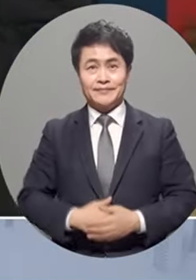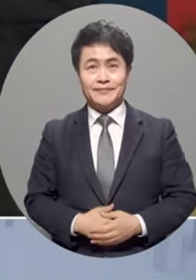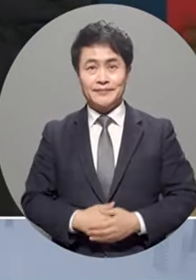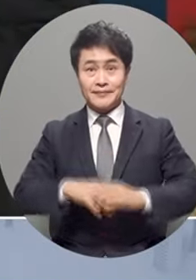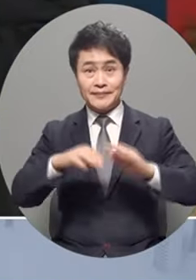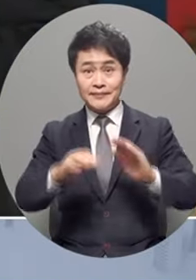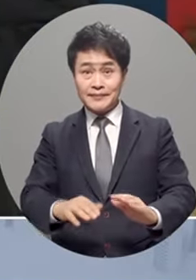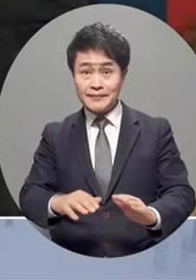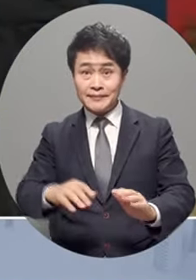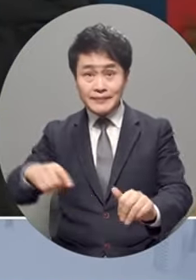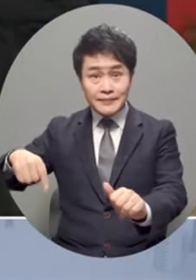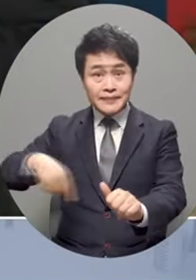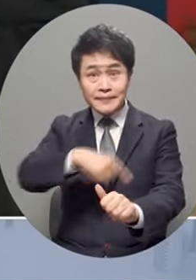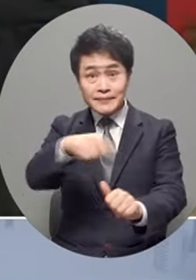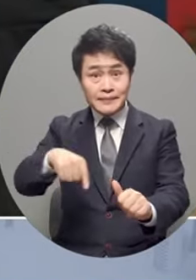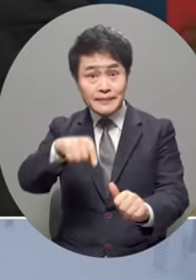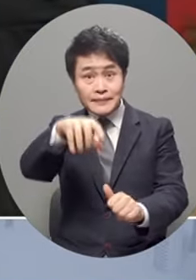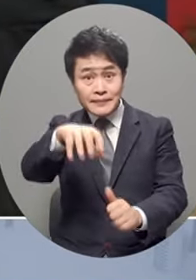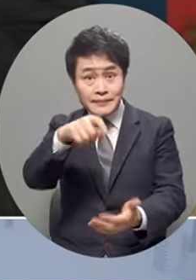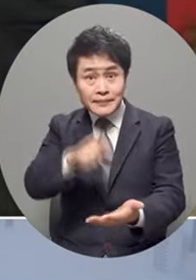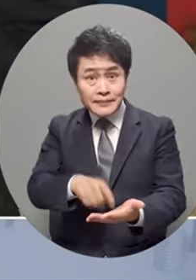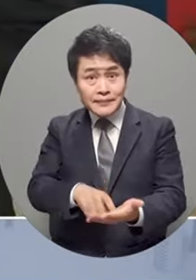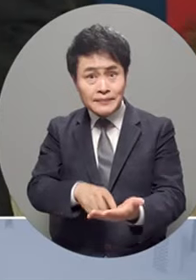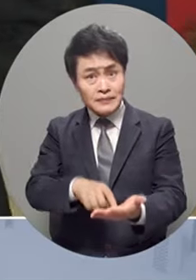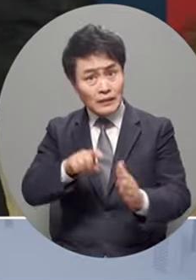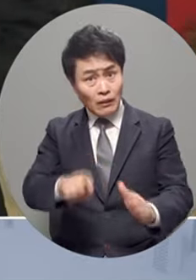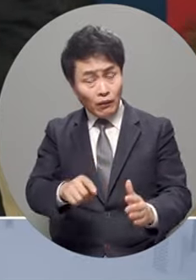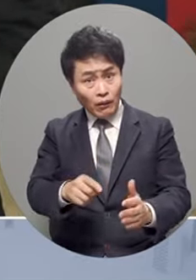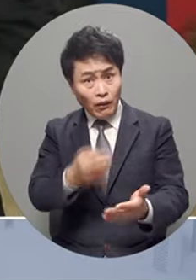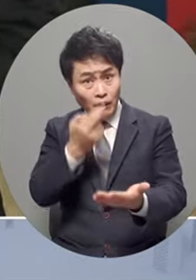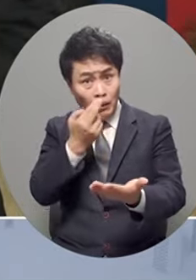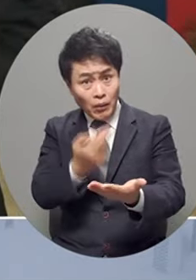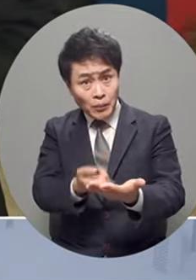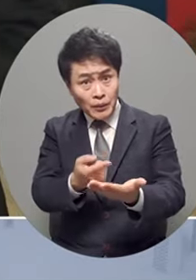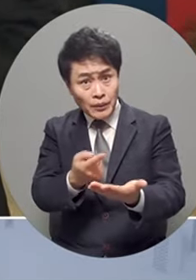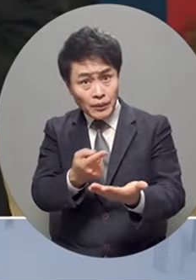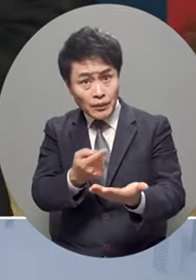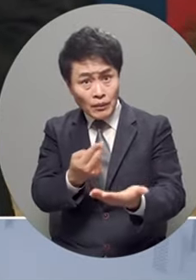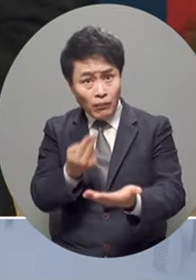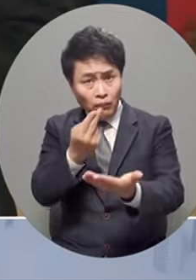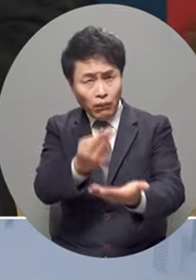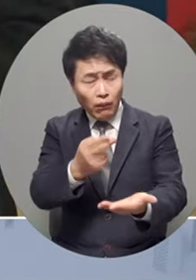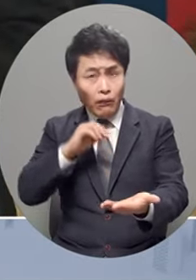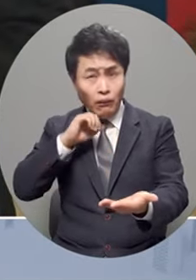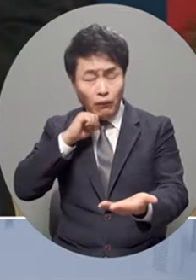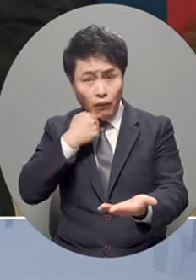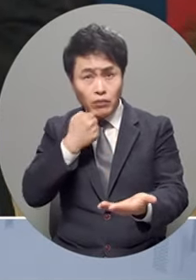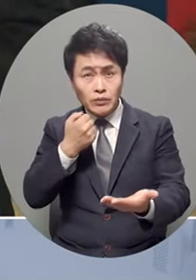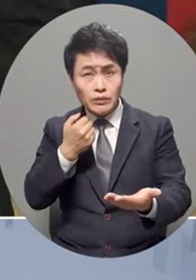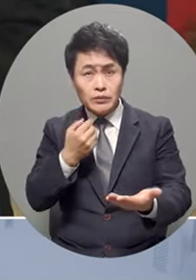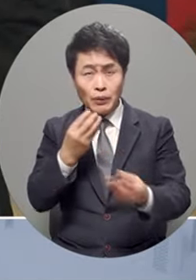지윤수 기자, 오늘 그곳 응급실은 여전히 빈 병상을 찾기 어려울 정도로 붐볐다고요.